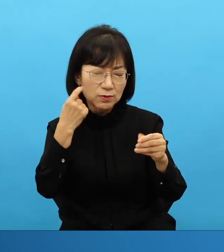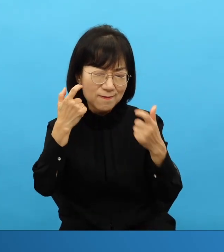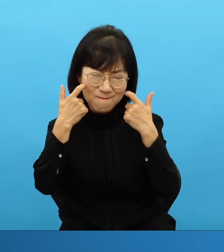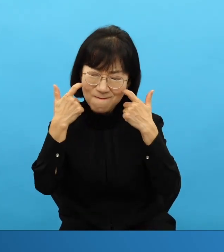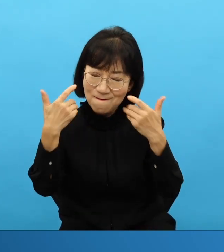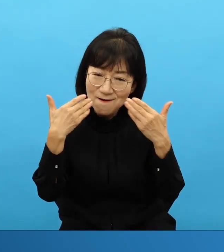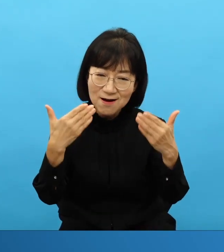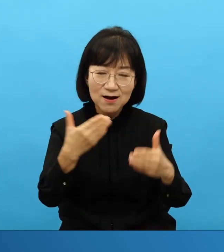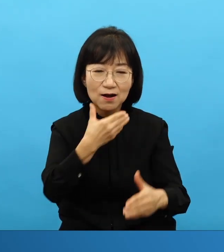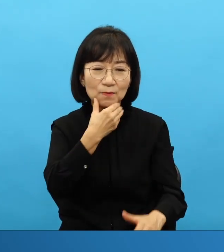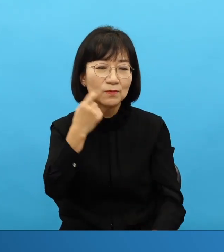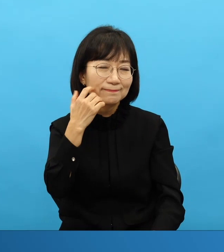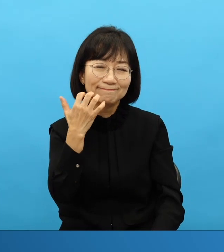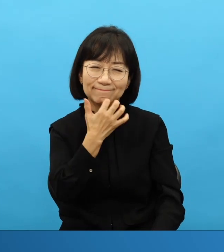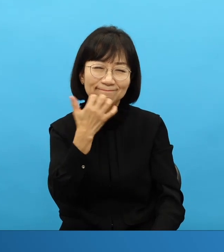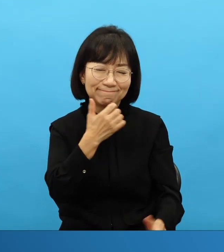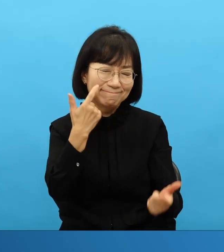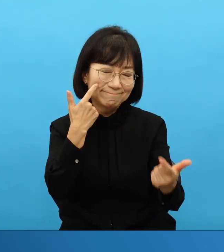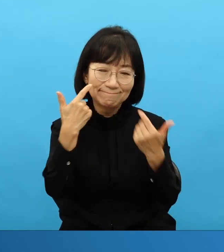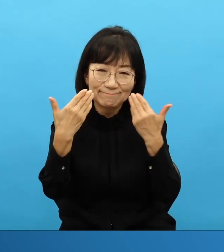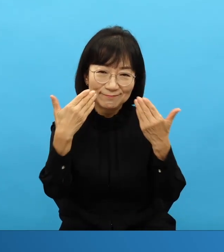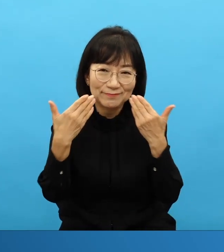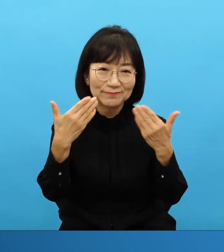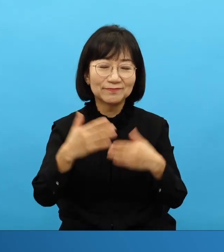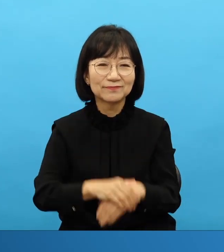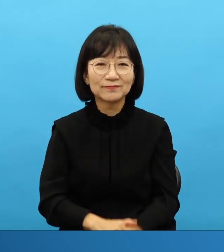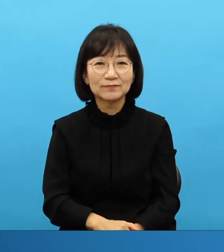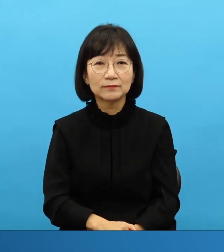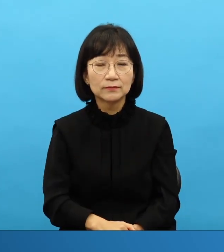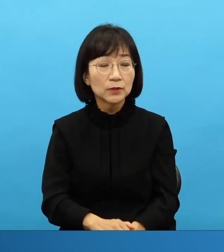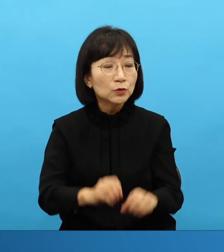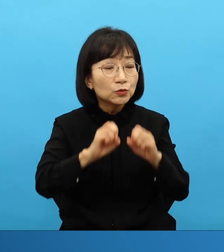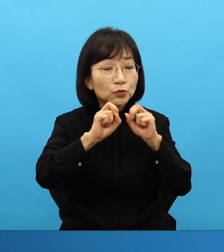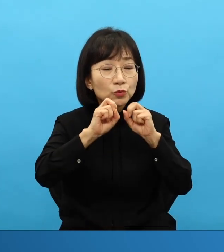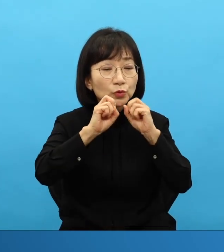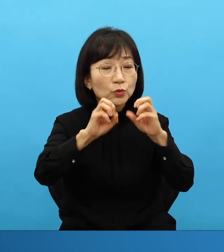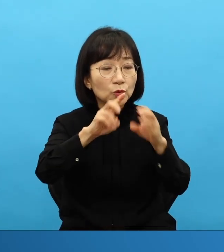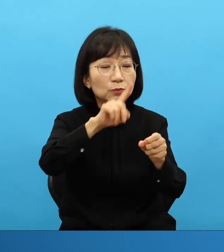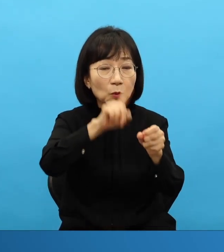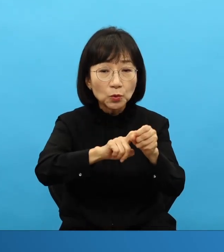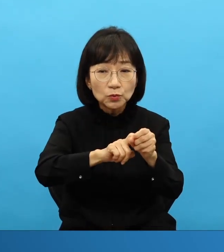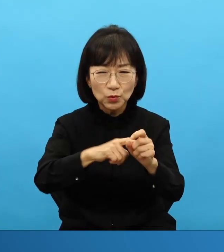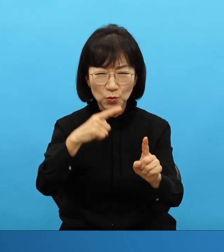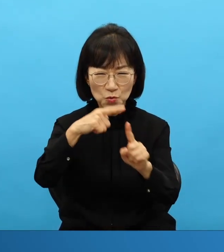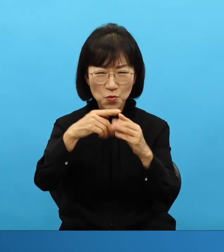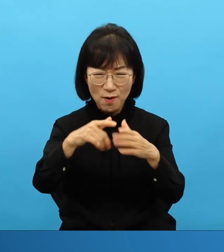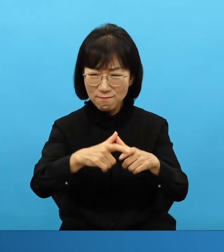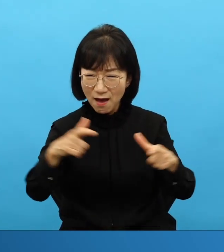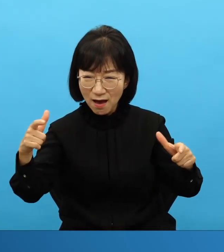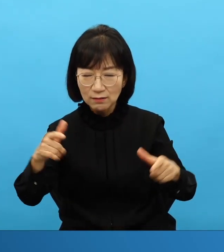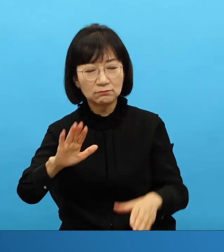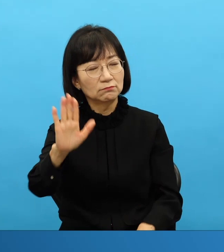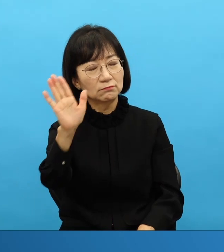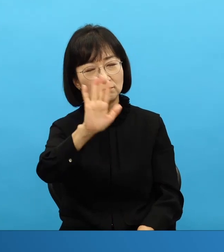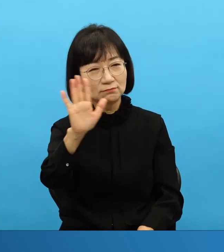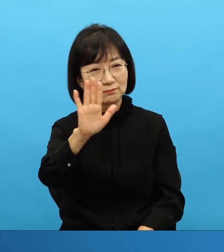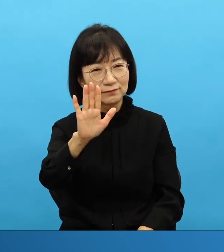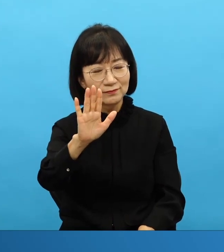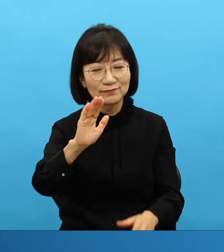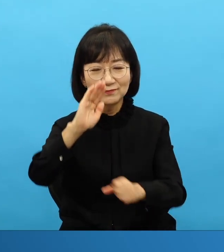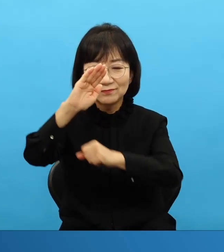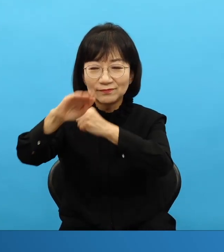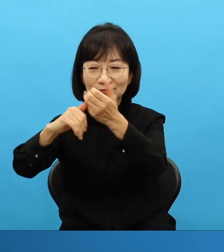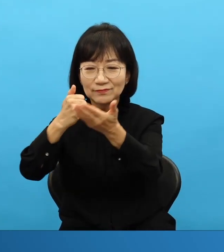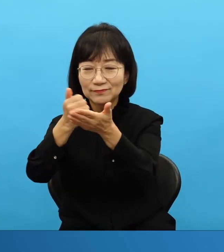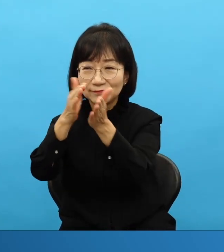彩。 하는 전도는 붕을 일으키서가 아니라 성경적 전도를 지금 실천하기 위해서 하고